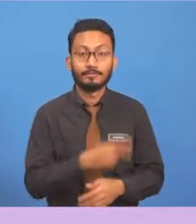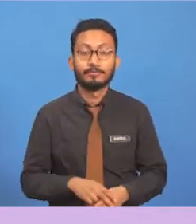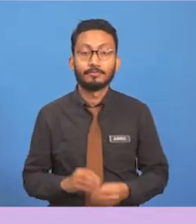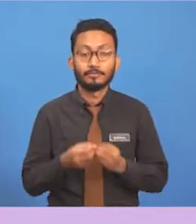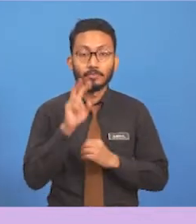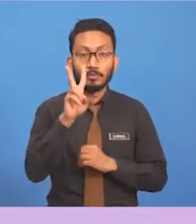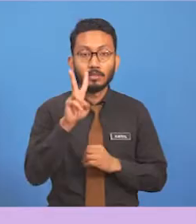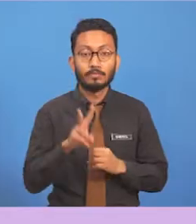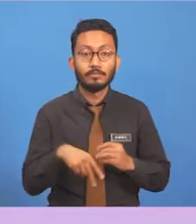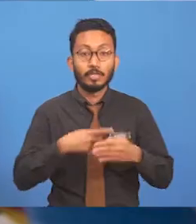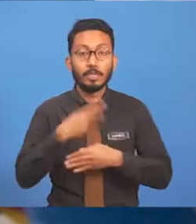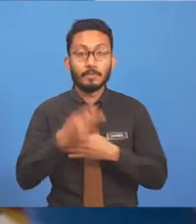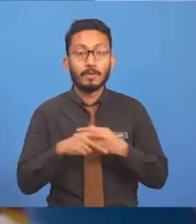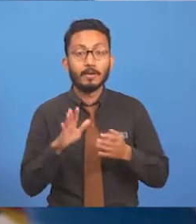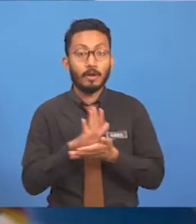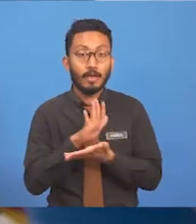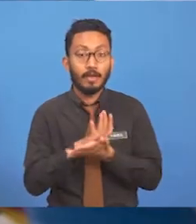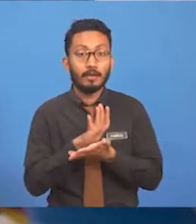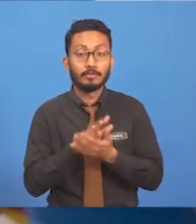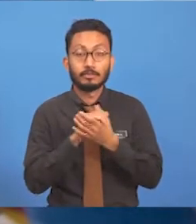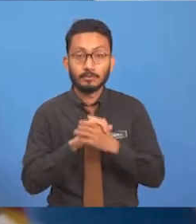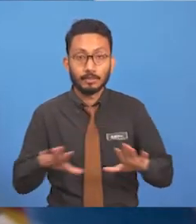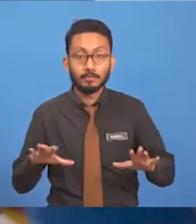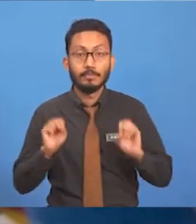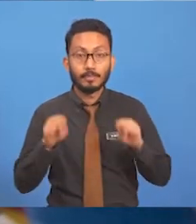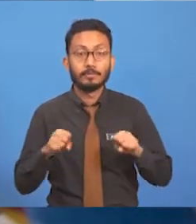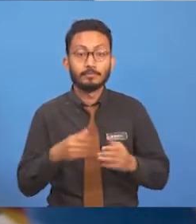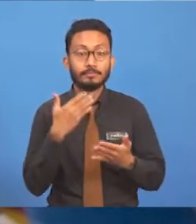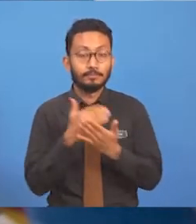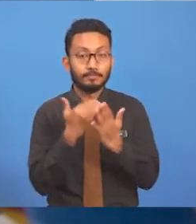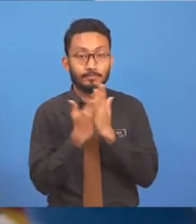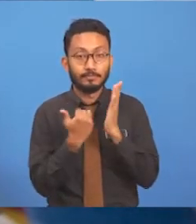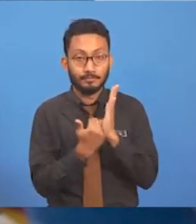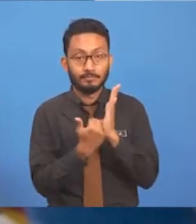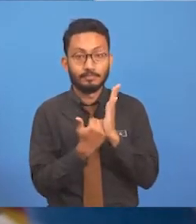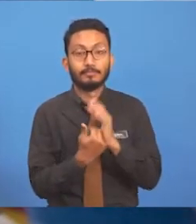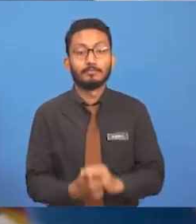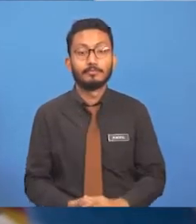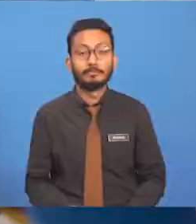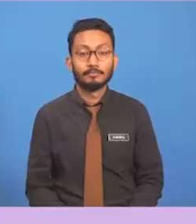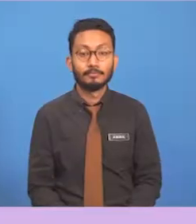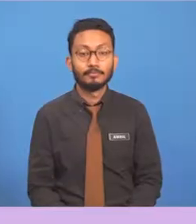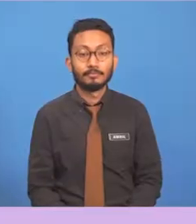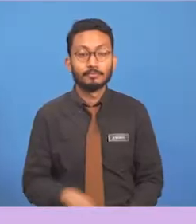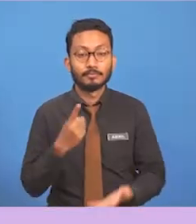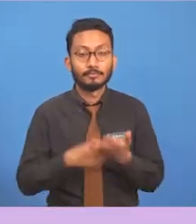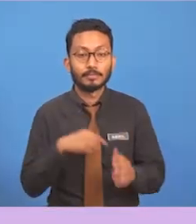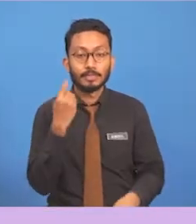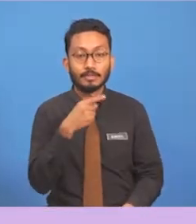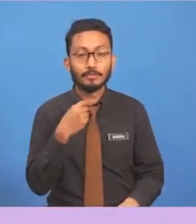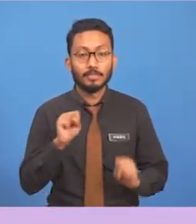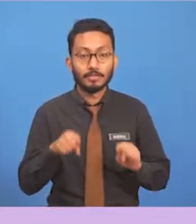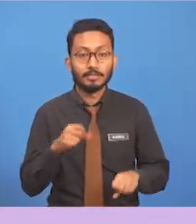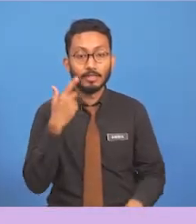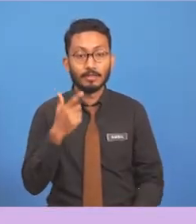selama mulai senaraikan Siapakah yang murid-murid lihat dalam ke-22 gempa tadi ya